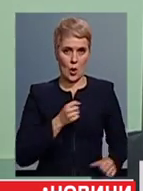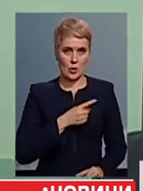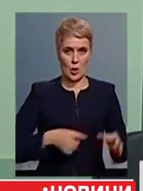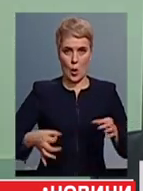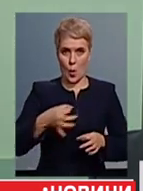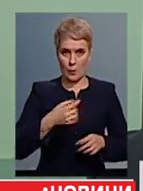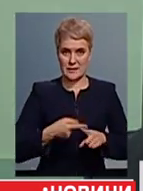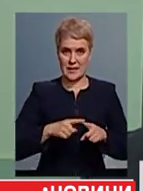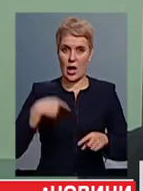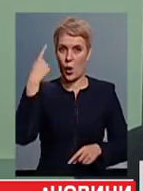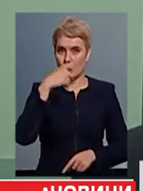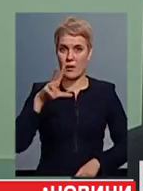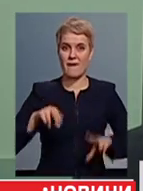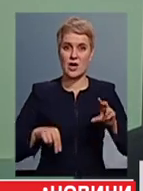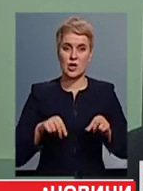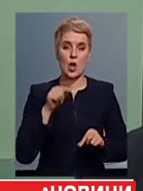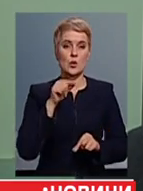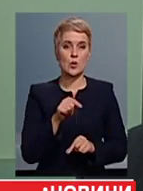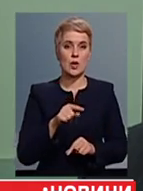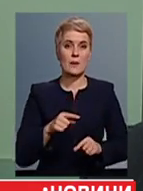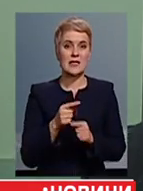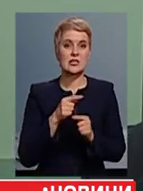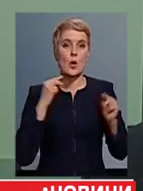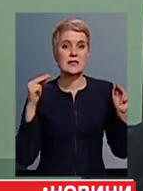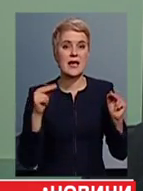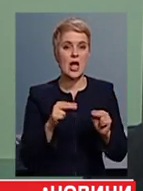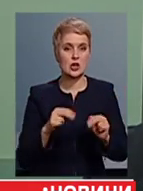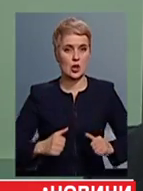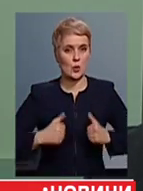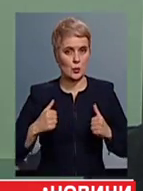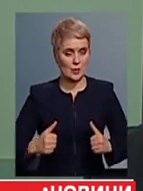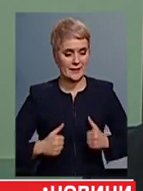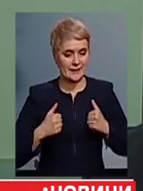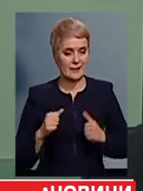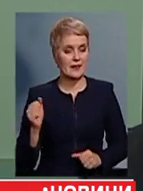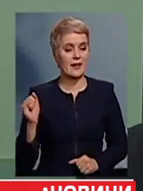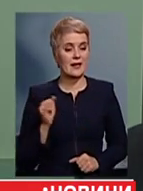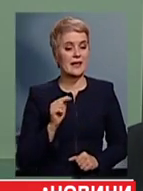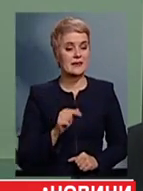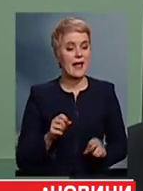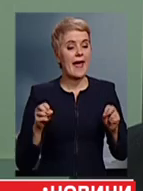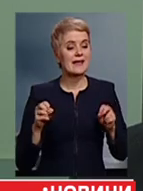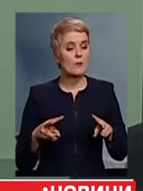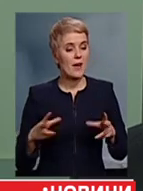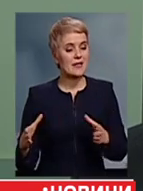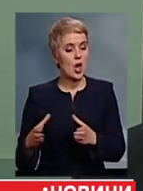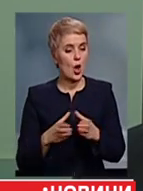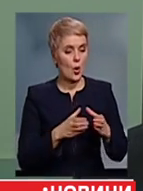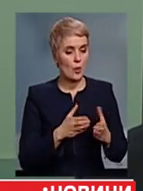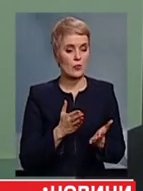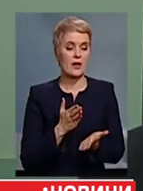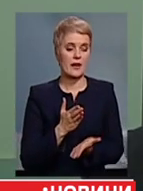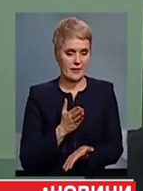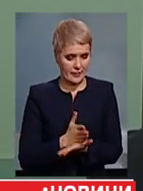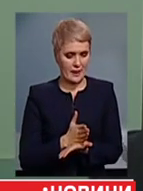особисто вважаю точками зосередження зусиль. І ці експертні кола, такі люди є точно,